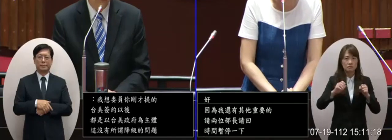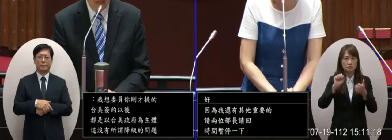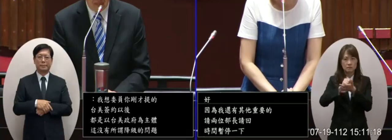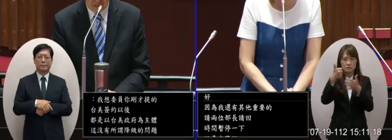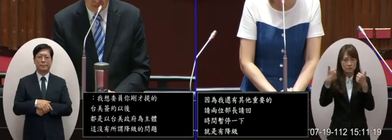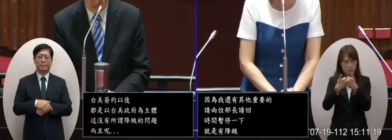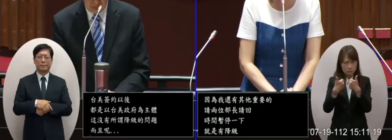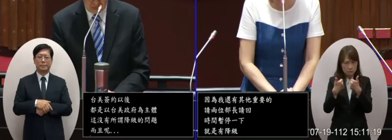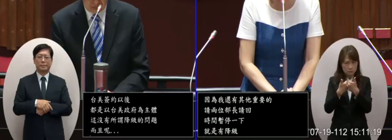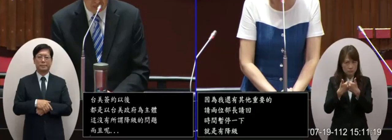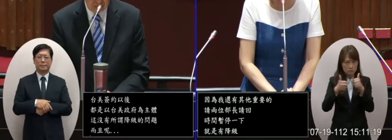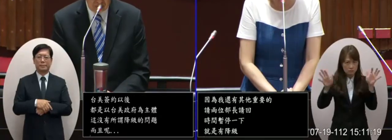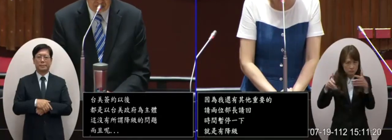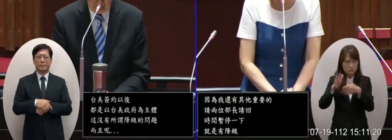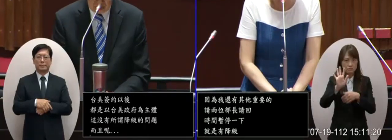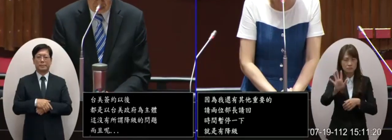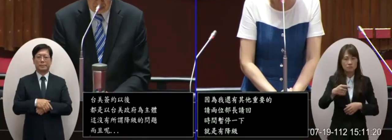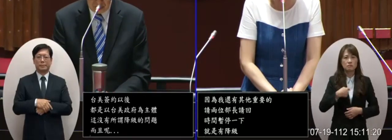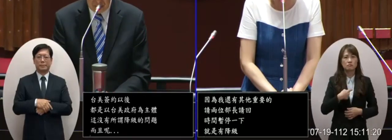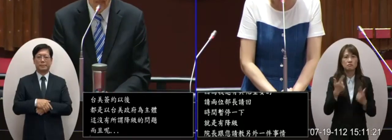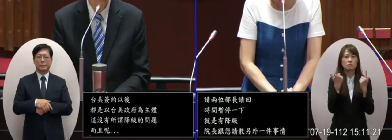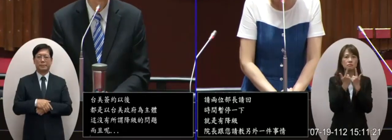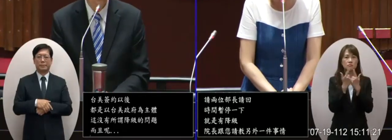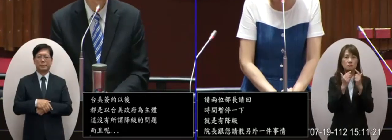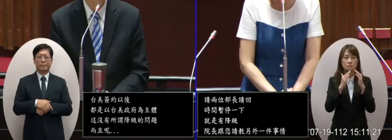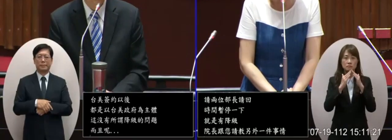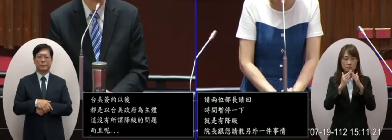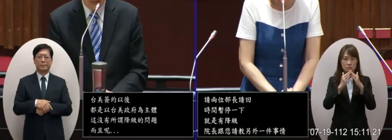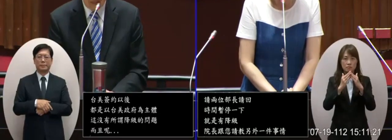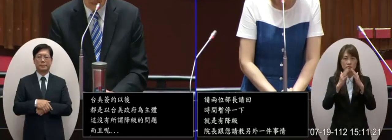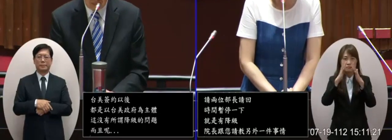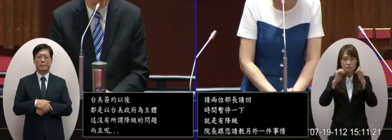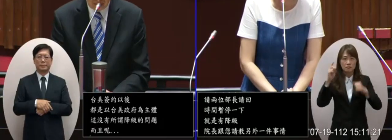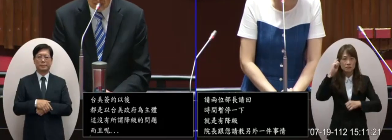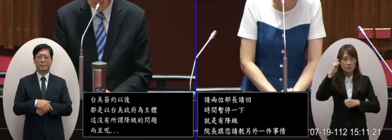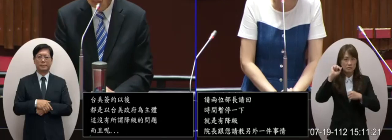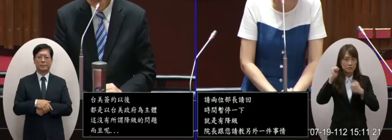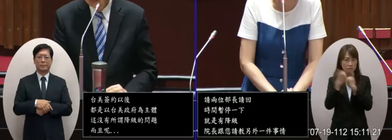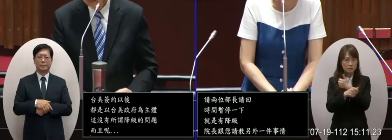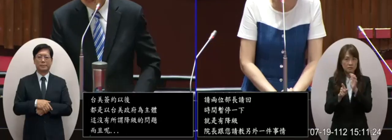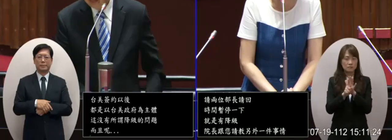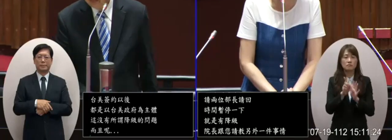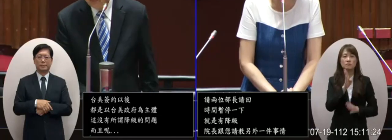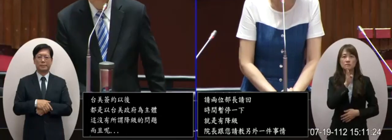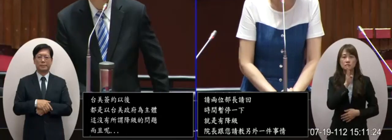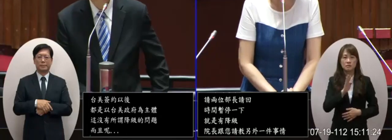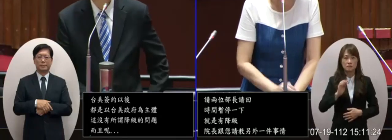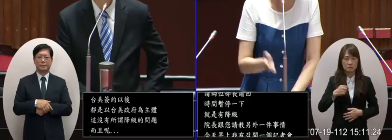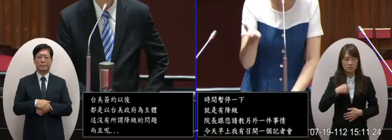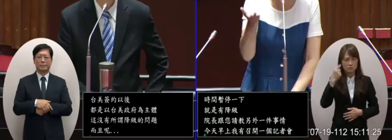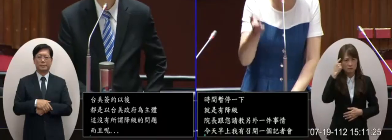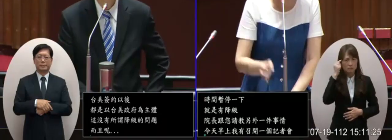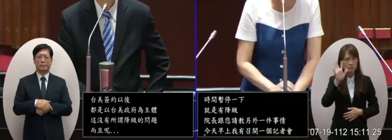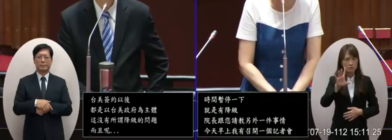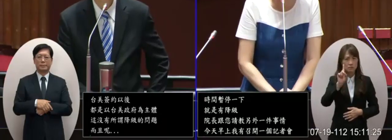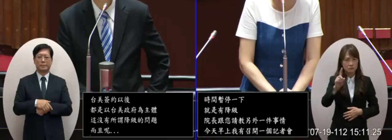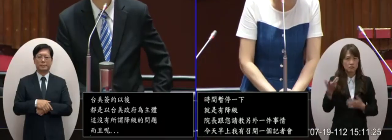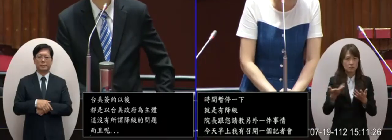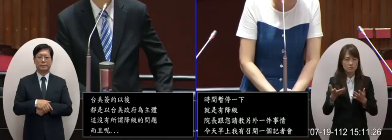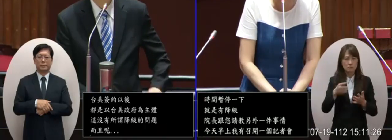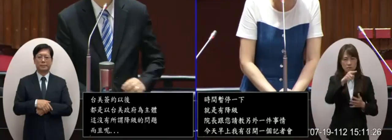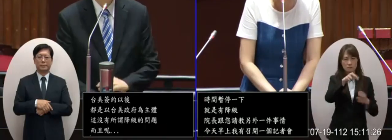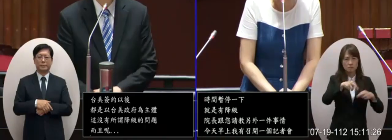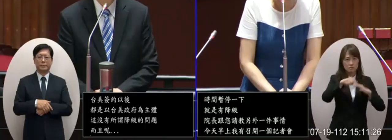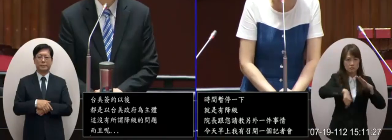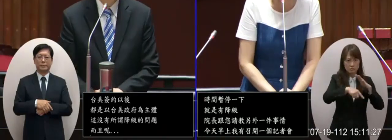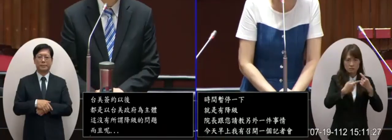者会，因为呢我是台北市的民意代表，那有一件事情我想应该院里面应